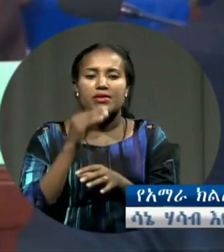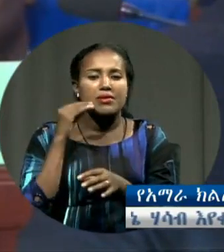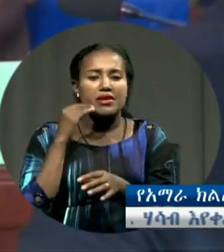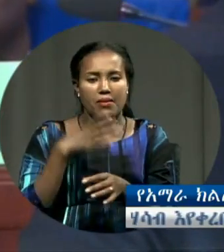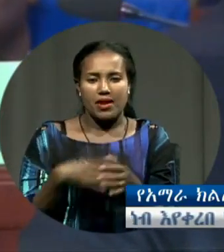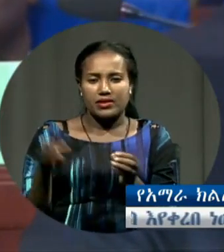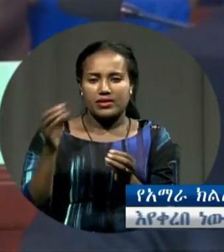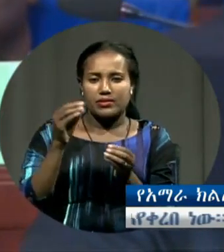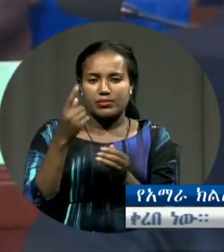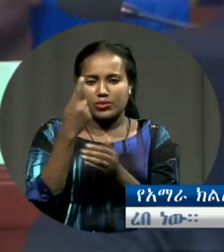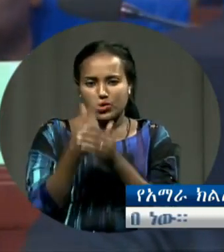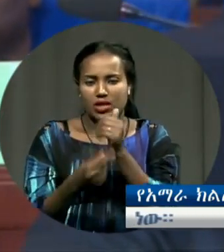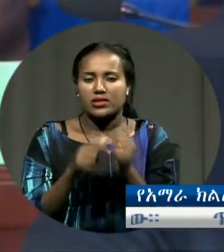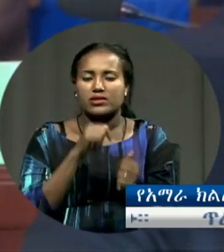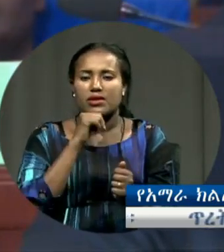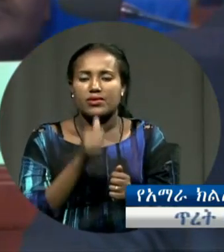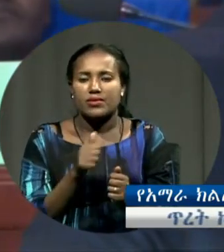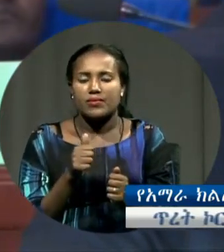ብቻም ሳይሆን